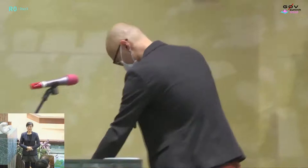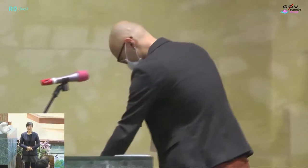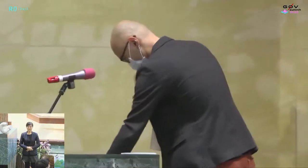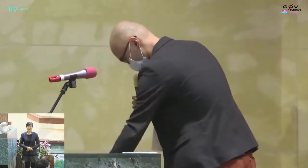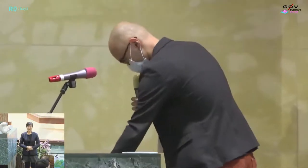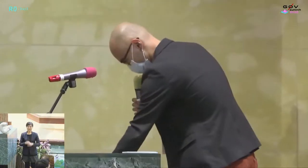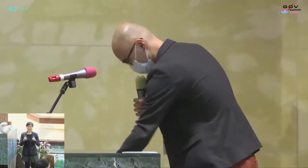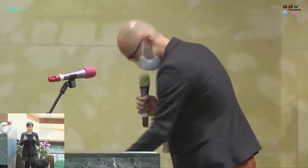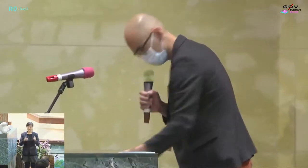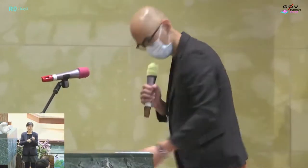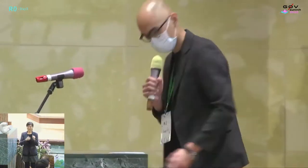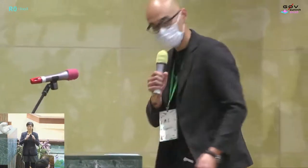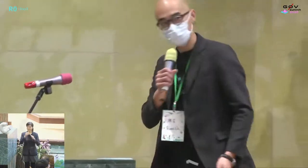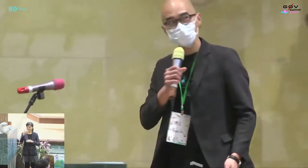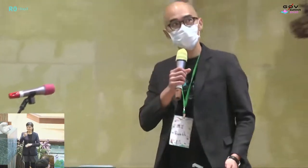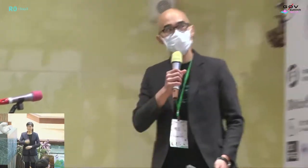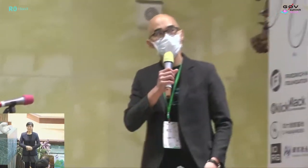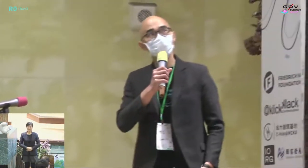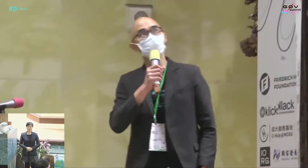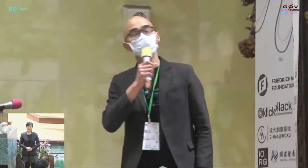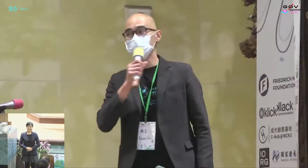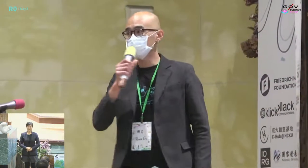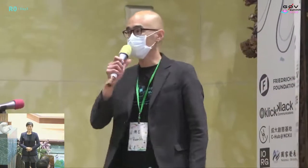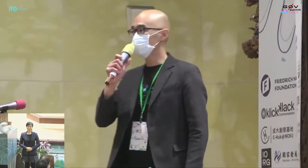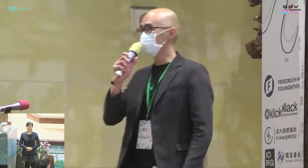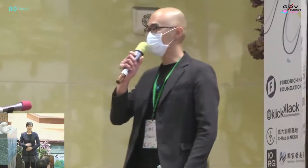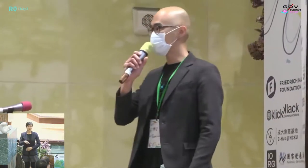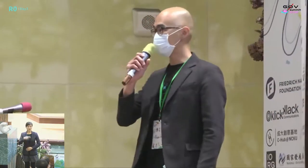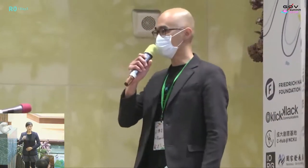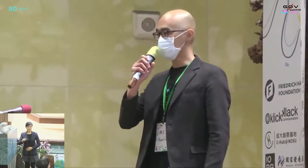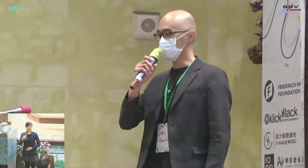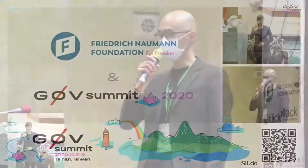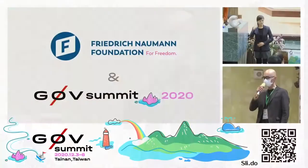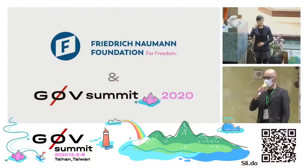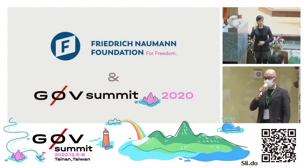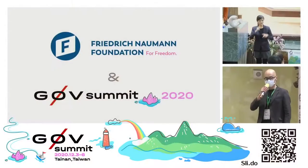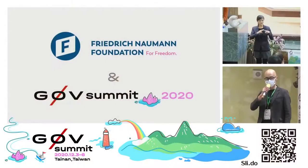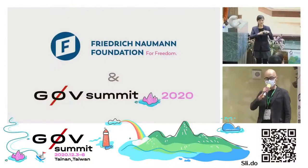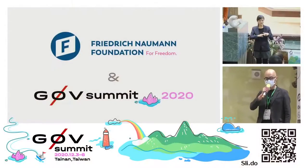那谢谢赵副市长。接下来我想再介